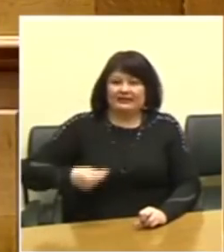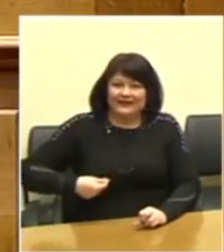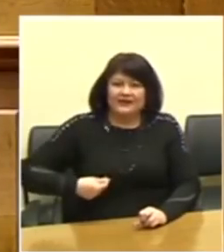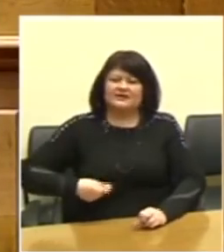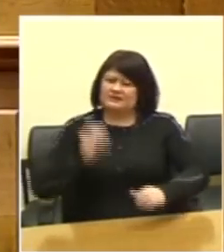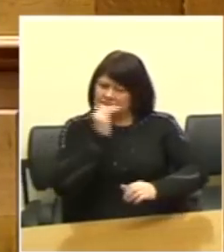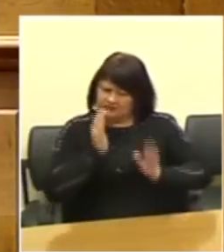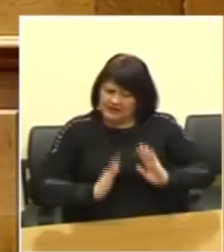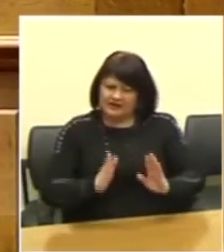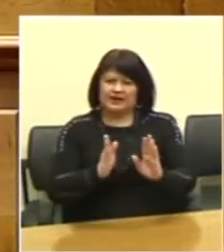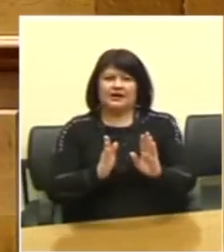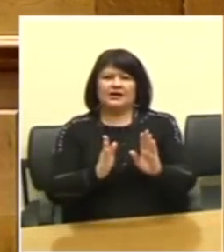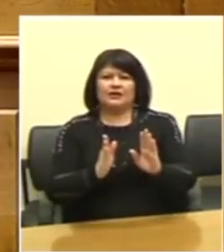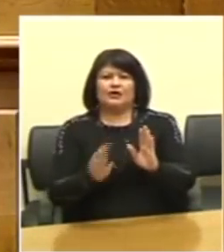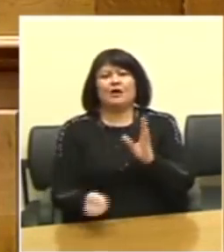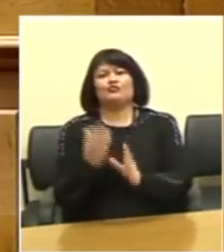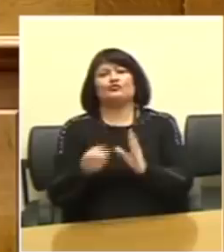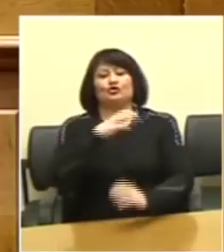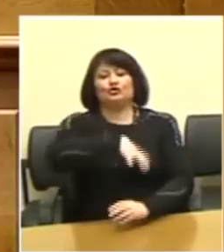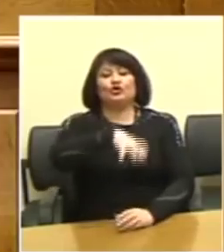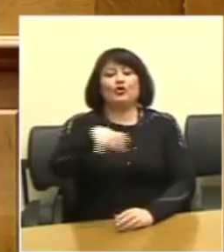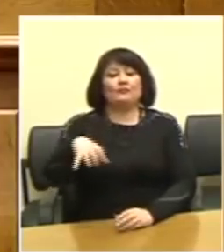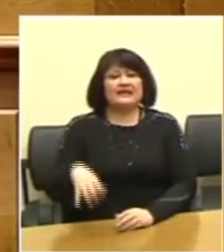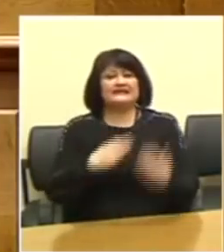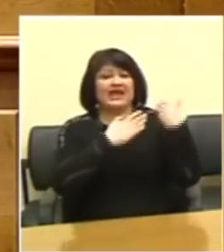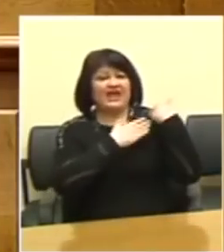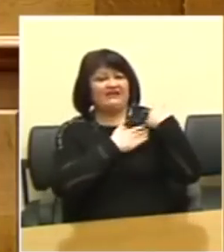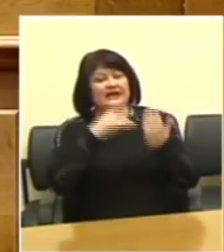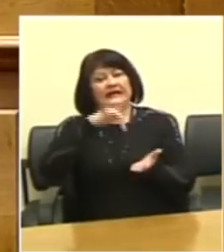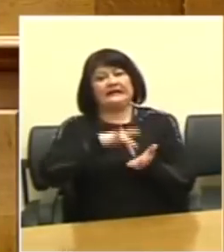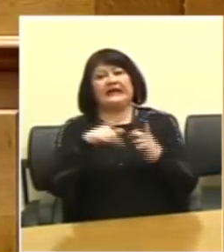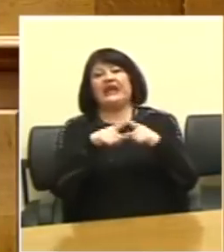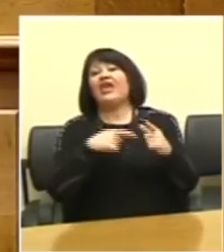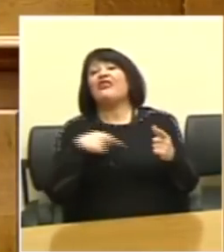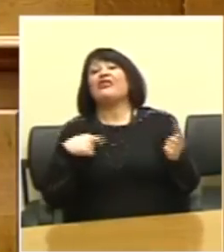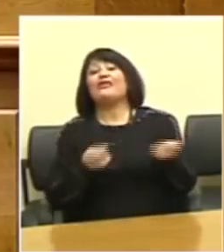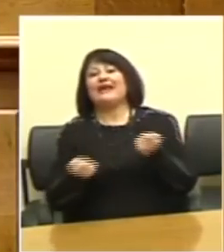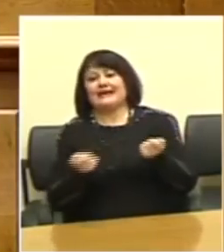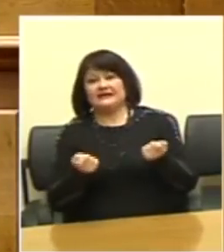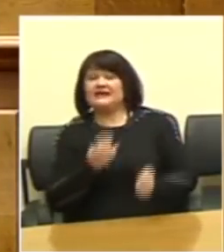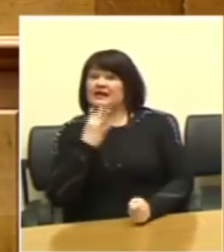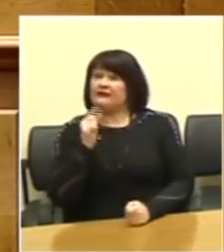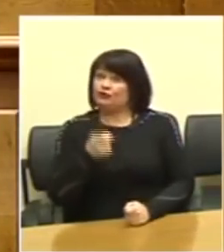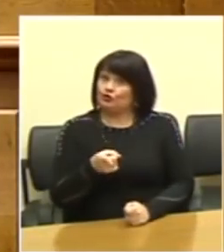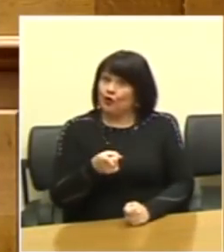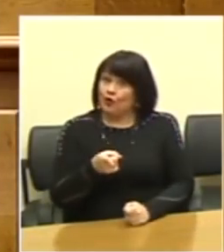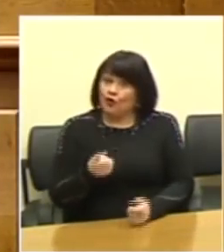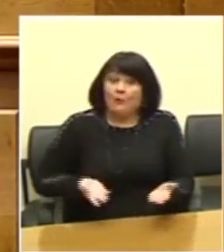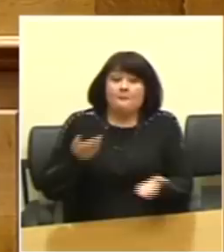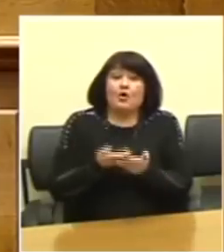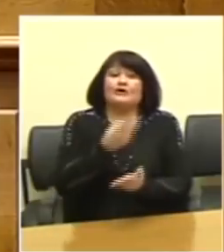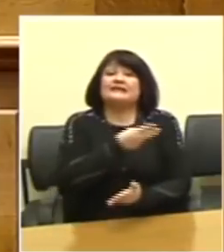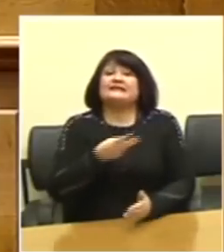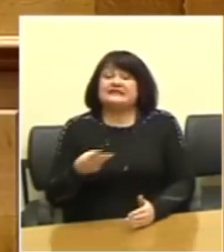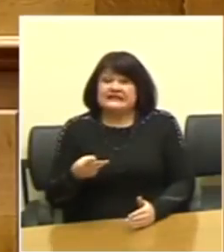αυτή μια σειρά τομείς που είναι στην ευθύνη της κεντρικής διοίκησης. Γι' αυτό και η πρόταση του